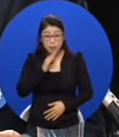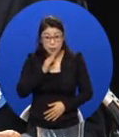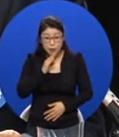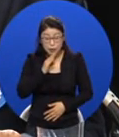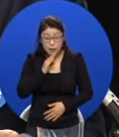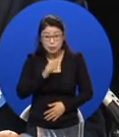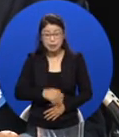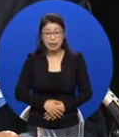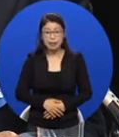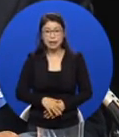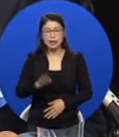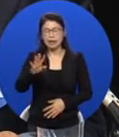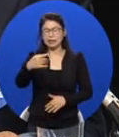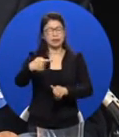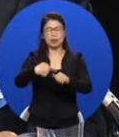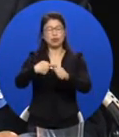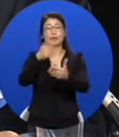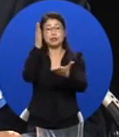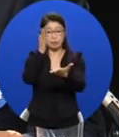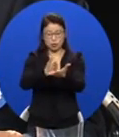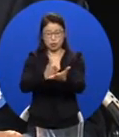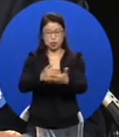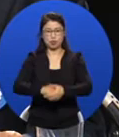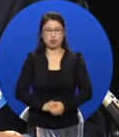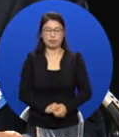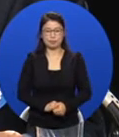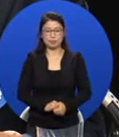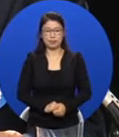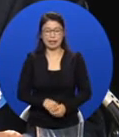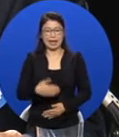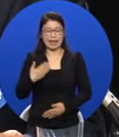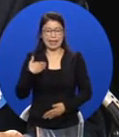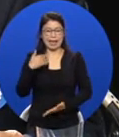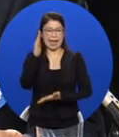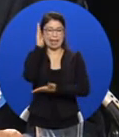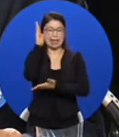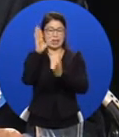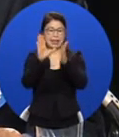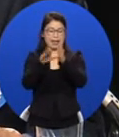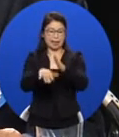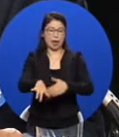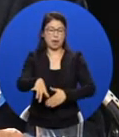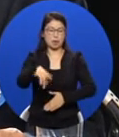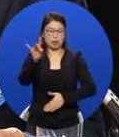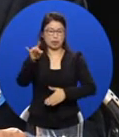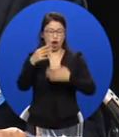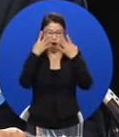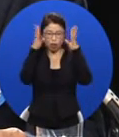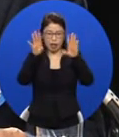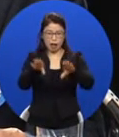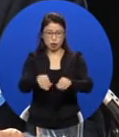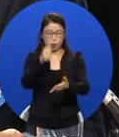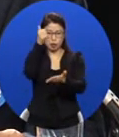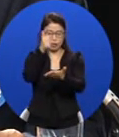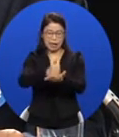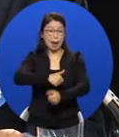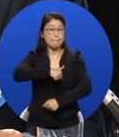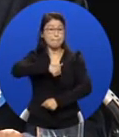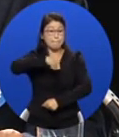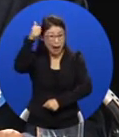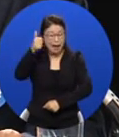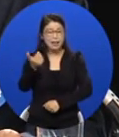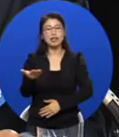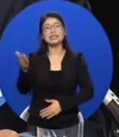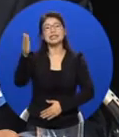허위사실이라고까지 그렇게 몰아세우면 안 되고 예. 제가 유세할 때 먼저 총장에 당선됐지만 잘